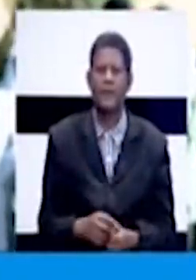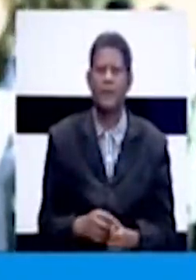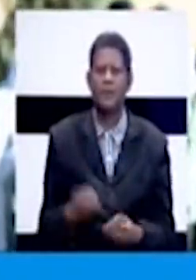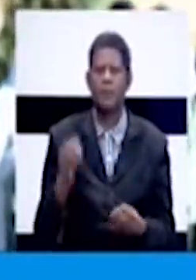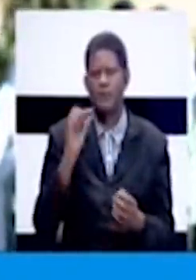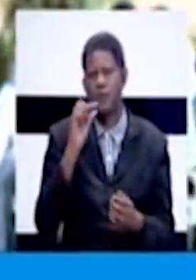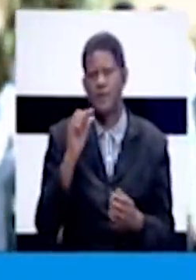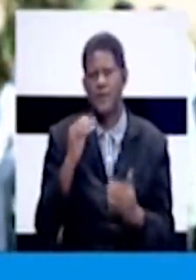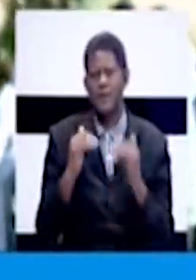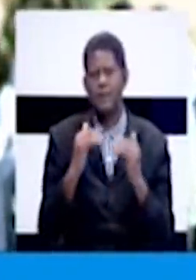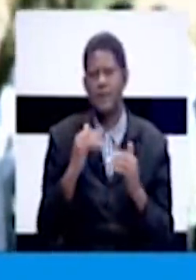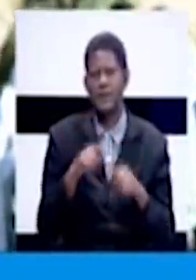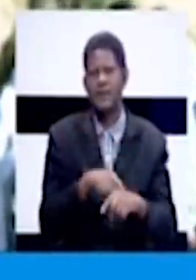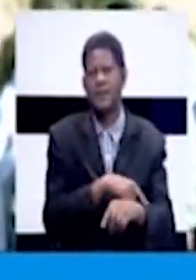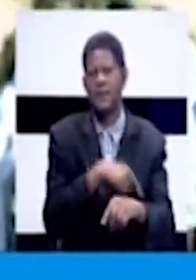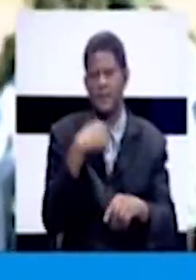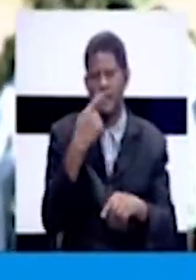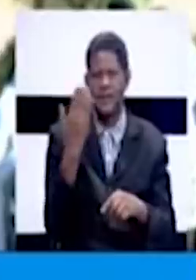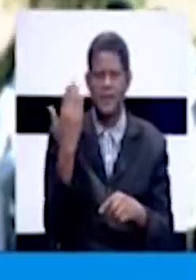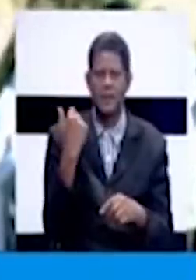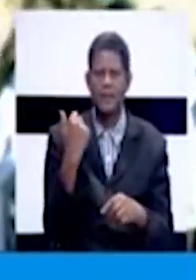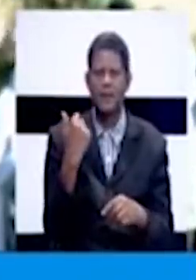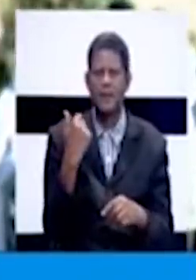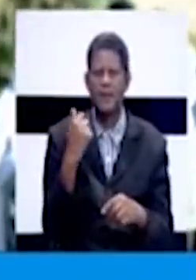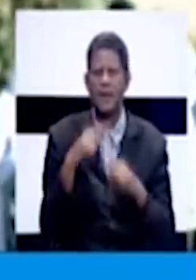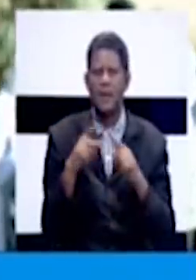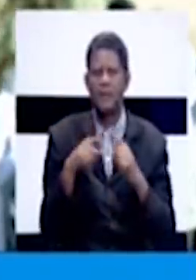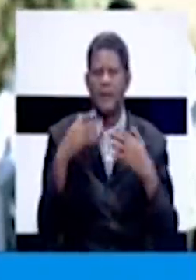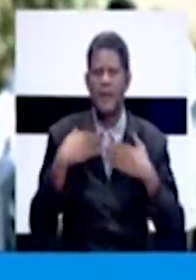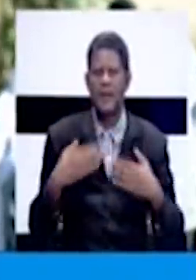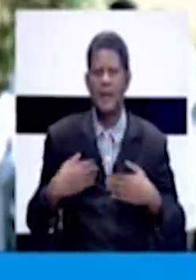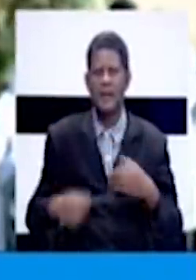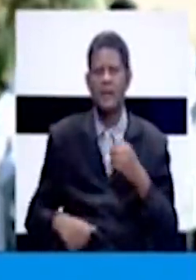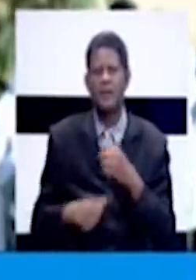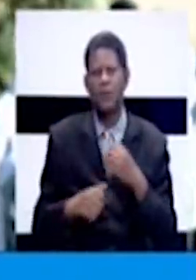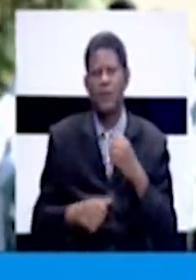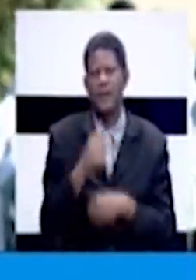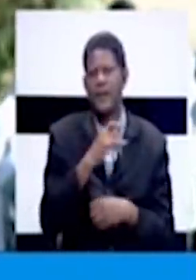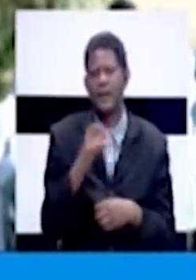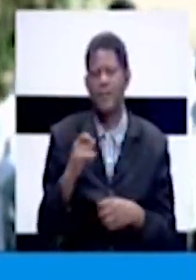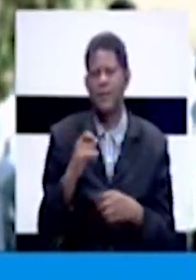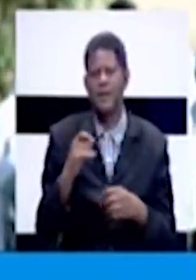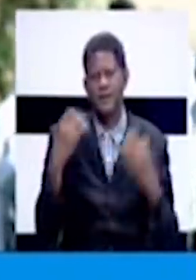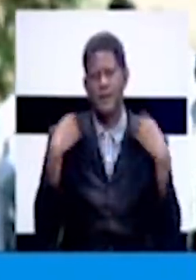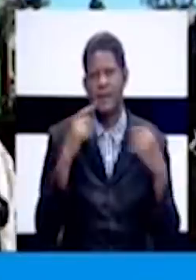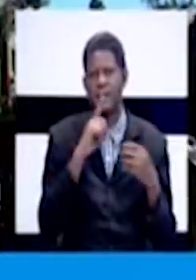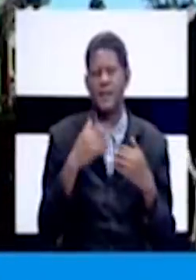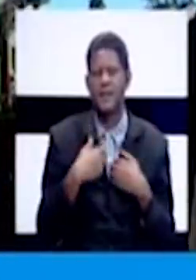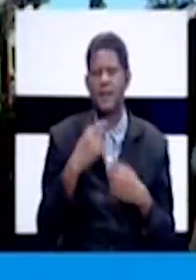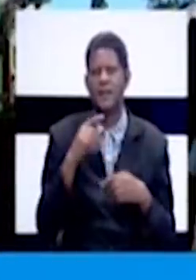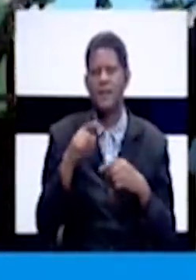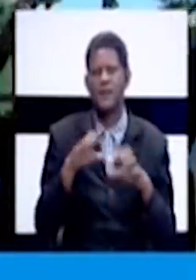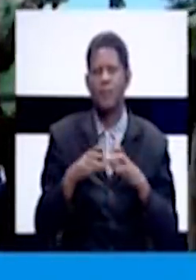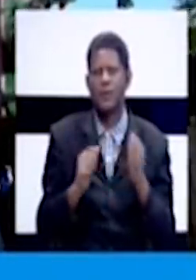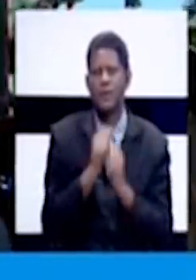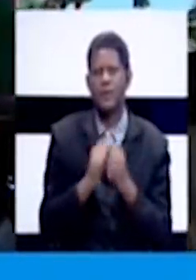بتوسنا متن نشتر حق لنا النهارنا أطفال اللي أكلنا ولا يقعنا ياو كم ترينا للغاية دحين ينزلنا. ذكر زلو دو